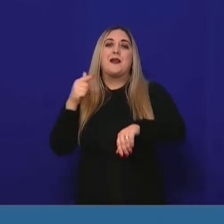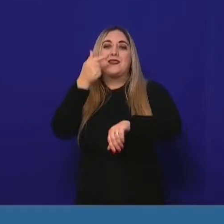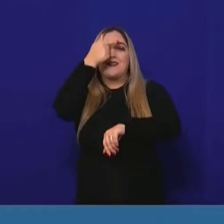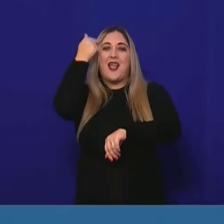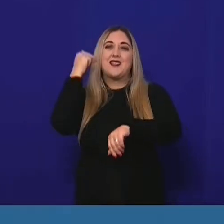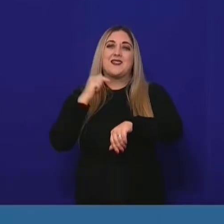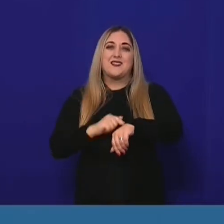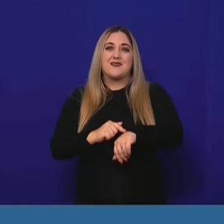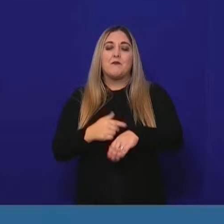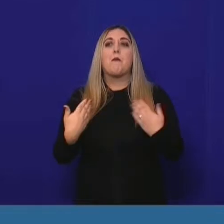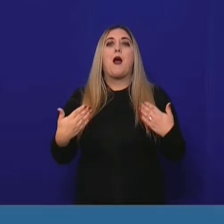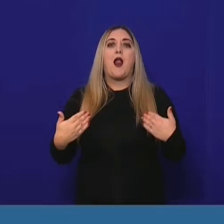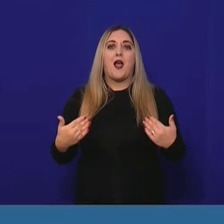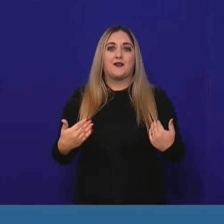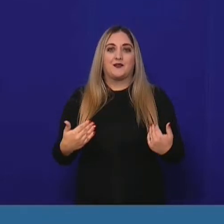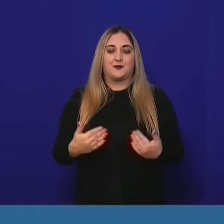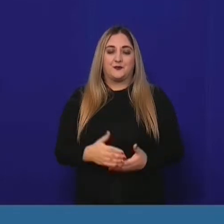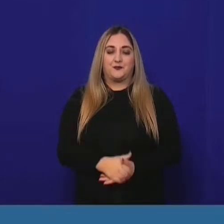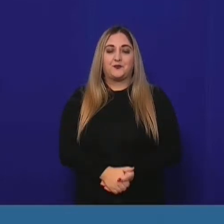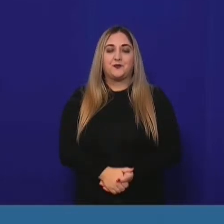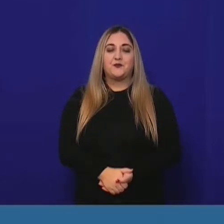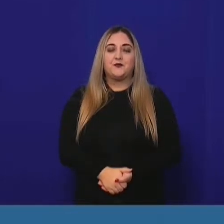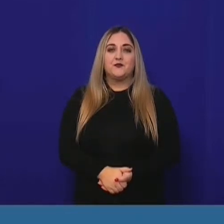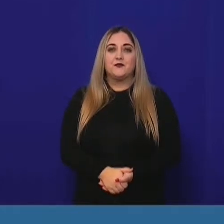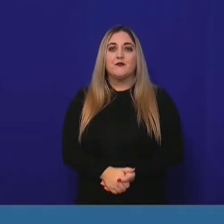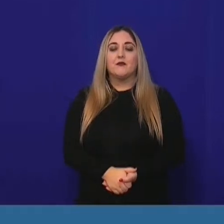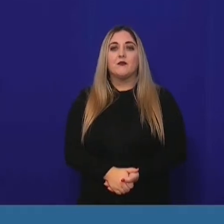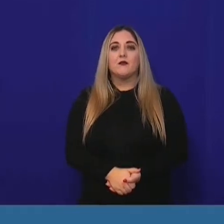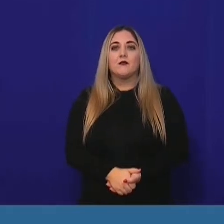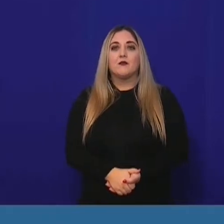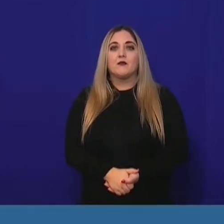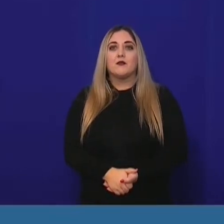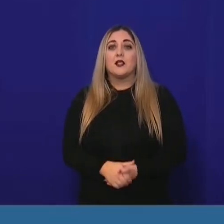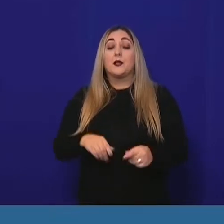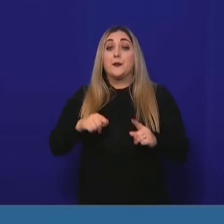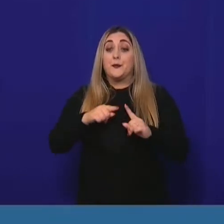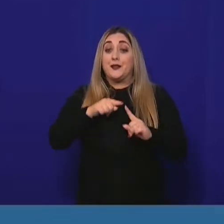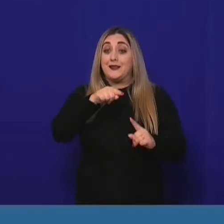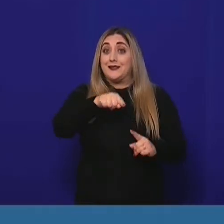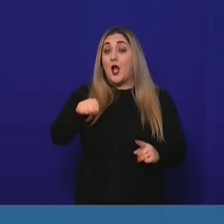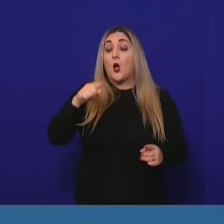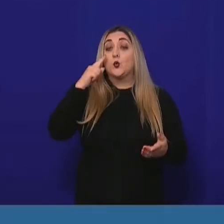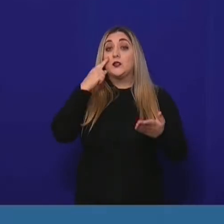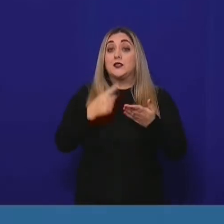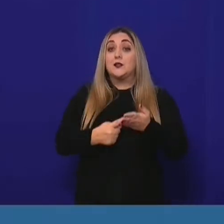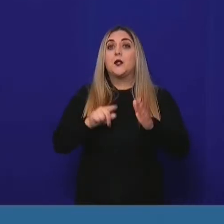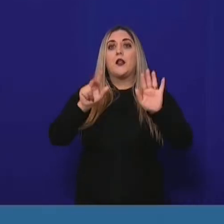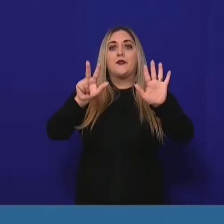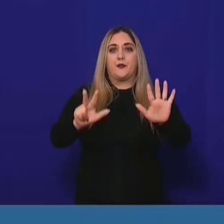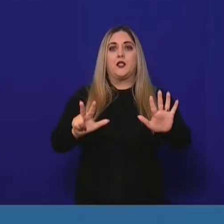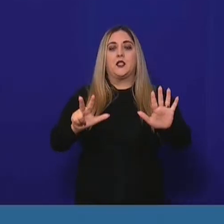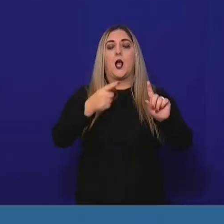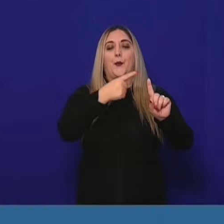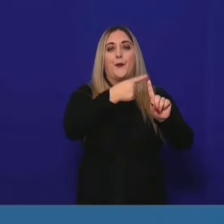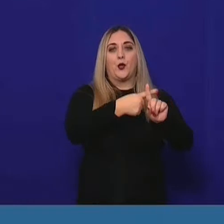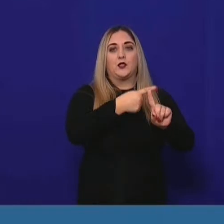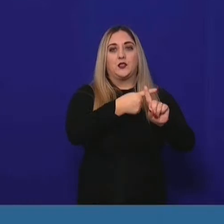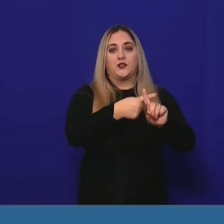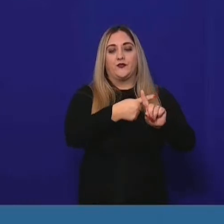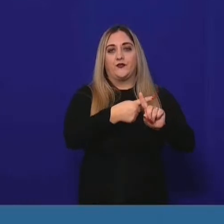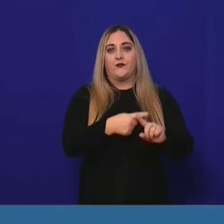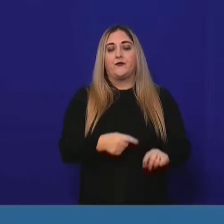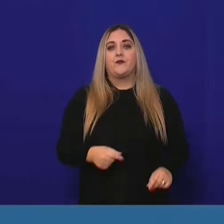nkun nistgħu nagħmlu lkull min jiġi mingħajr test. U propju minn dawn sibna 8 li propju kienu